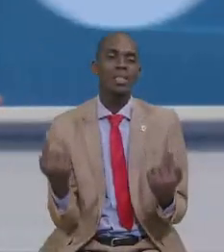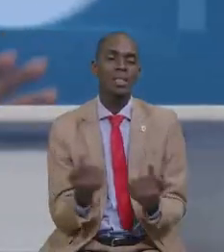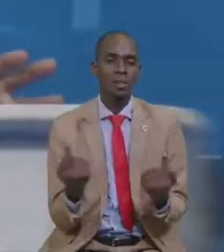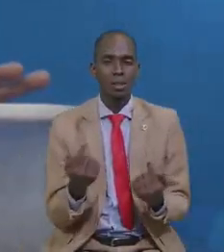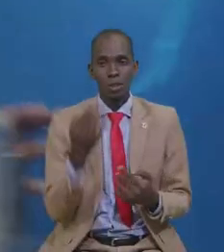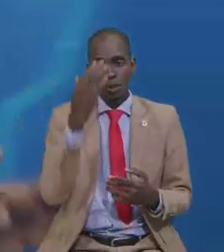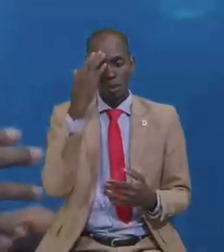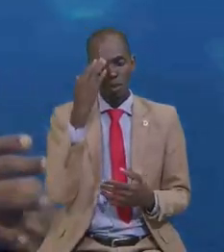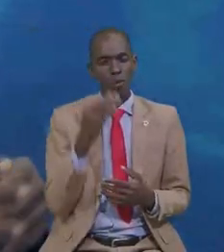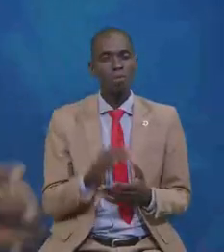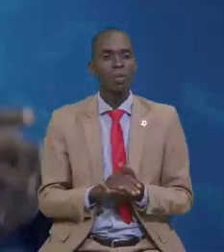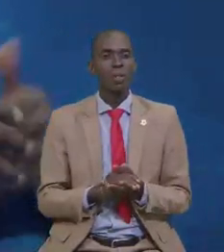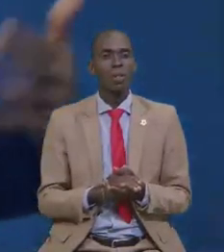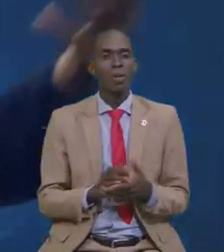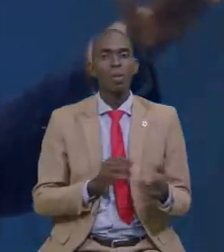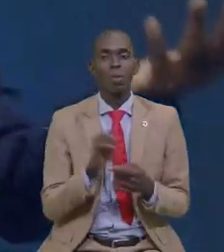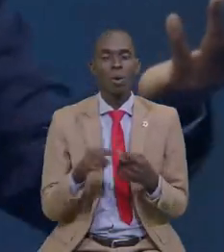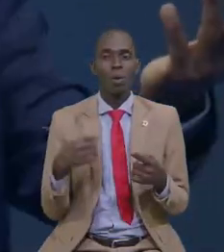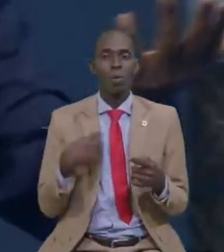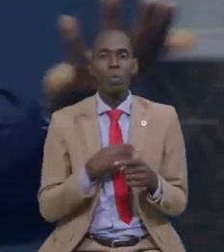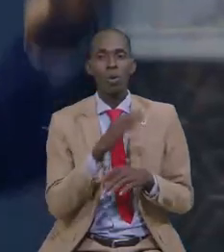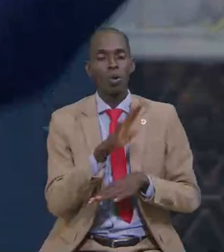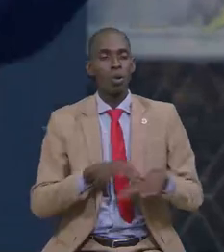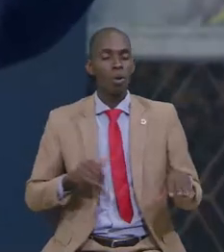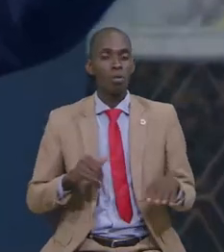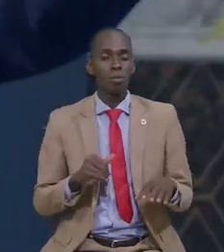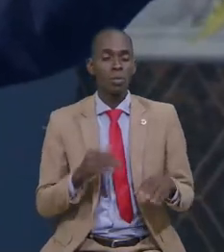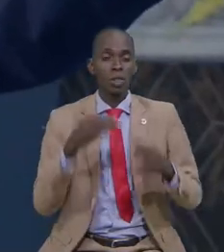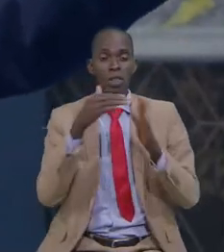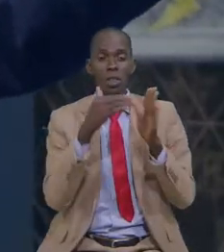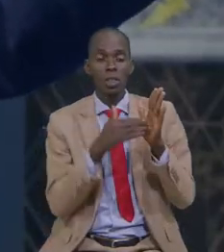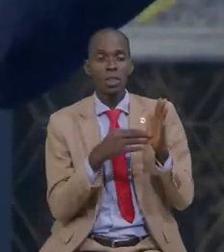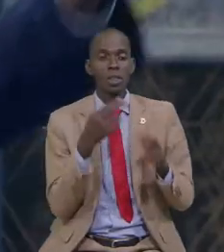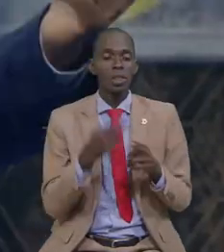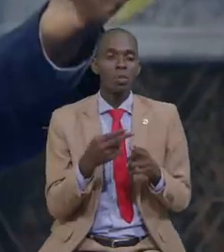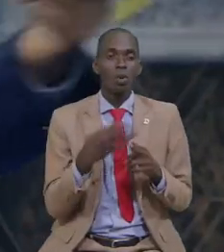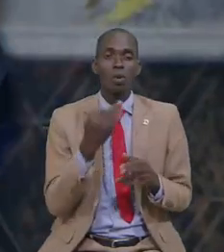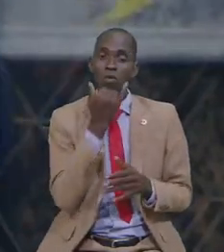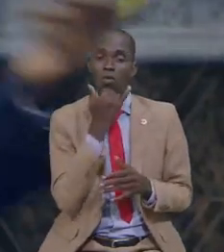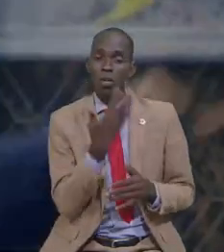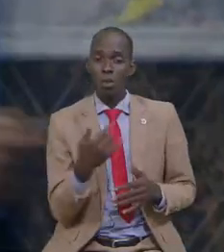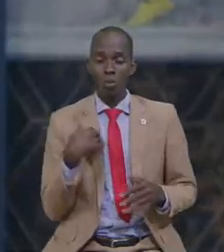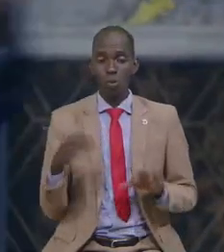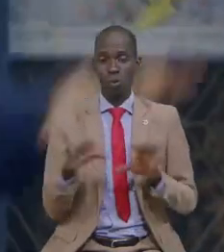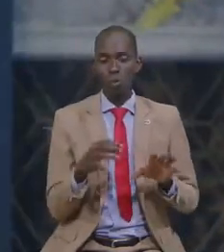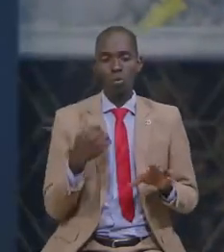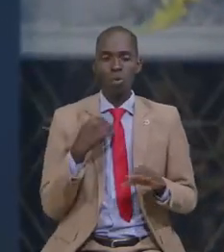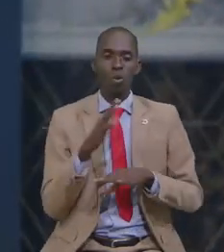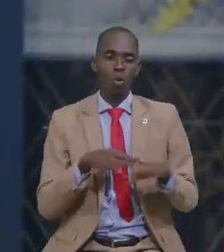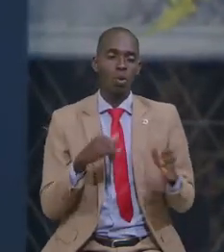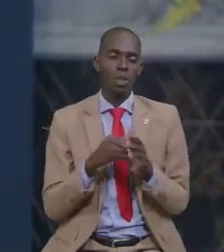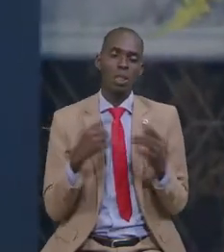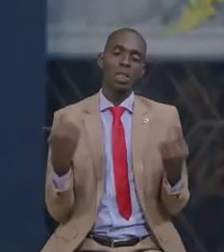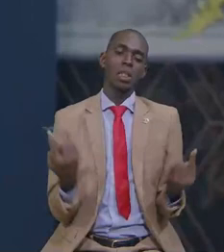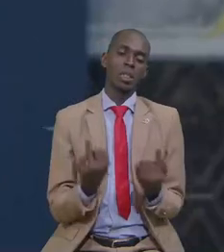iniquités. Mais parfois, quand nous mentionnons les torts commis, on les